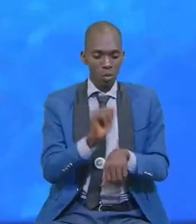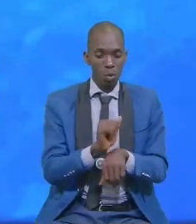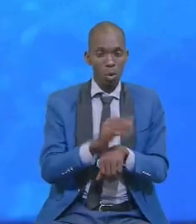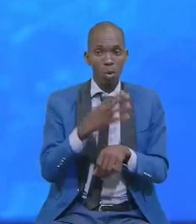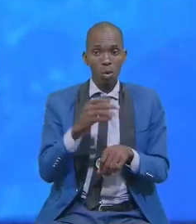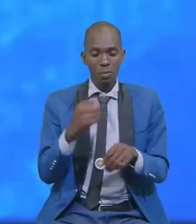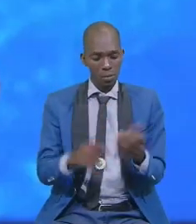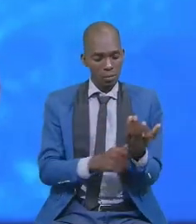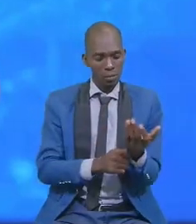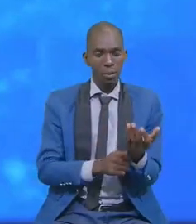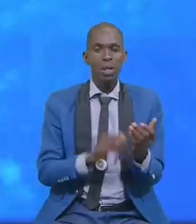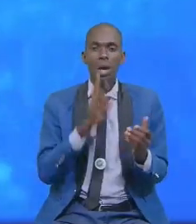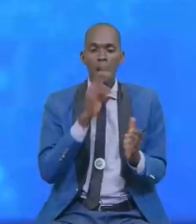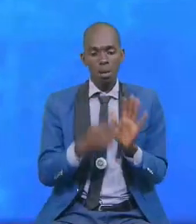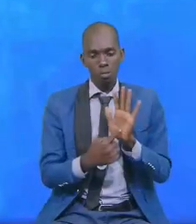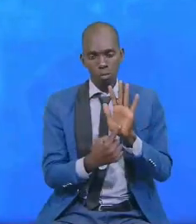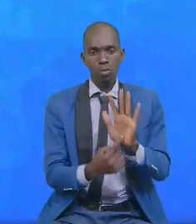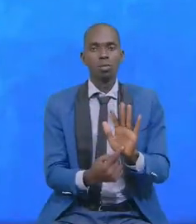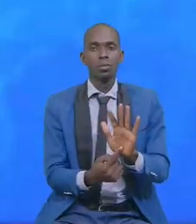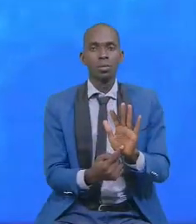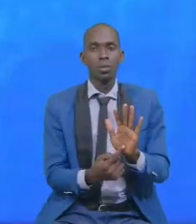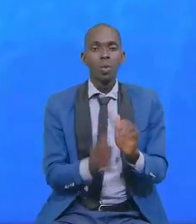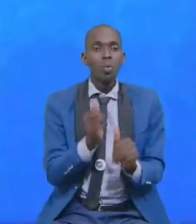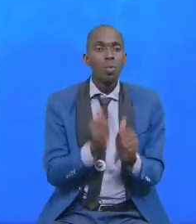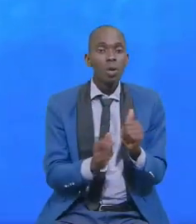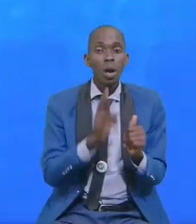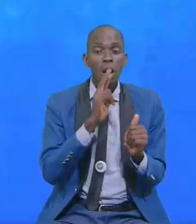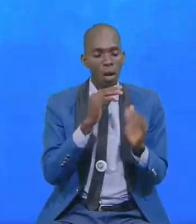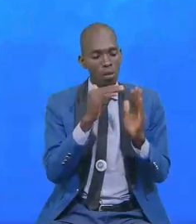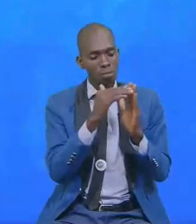Car les œuvres de la chair sont manifestes. Ce sont